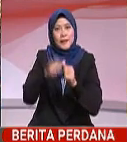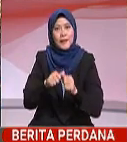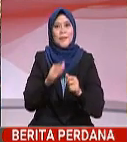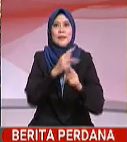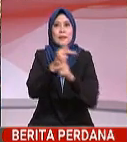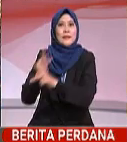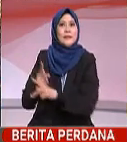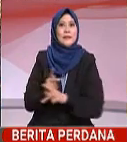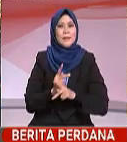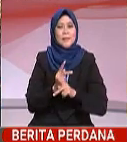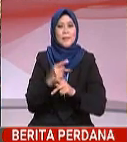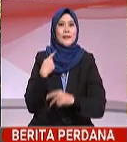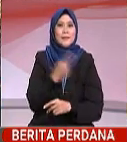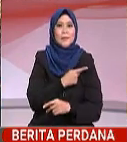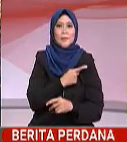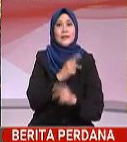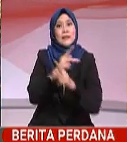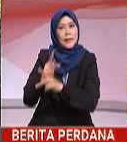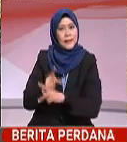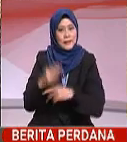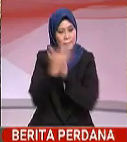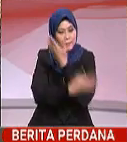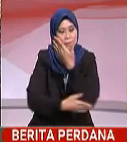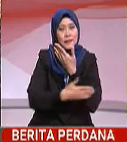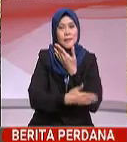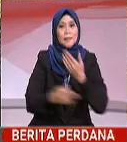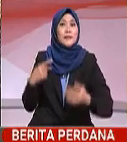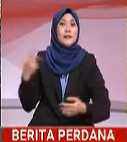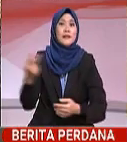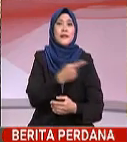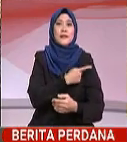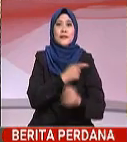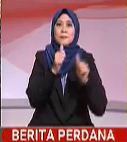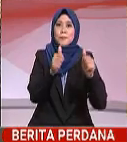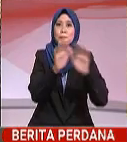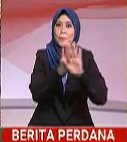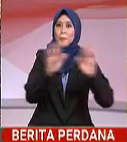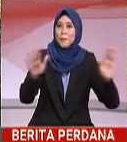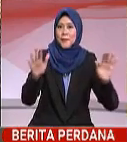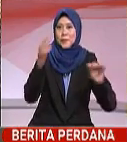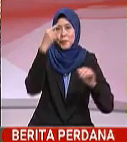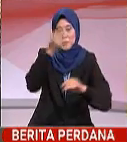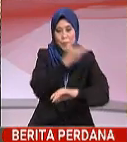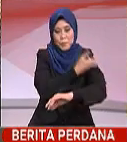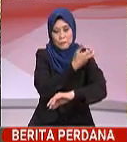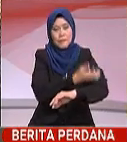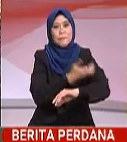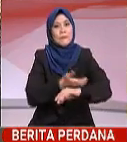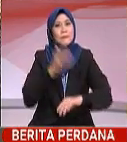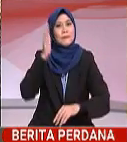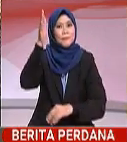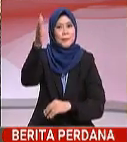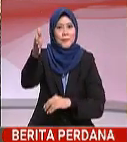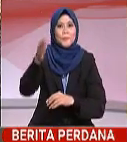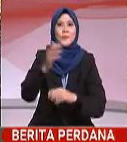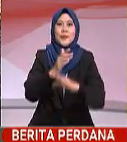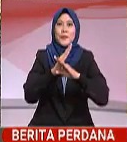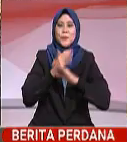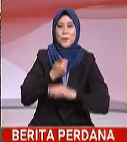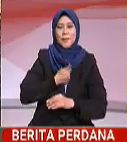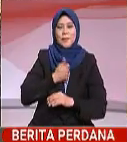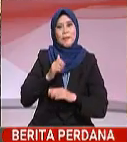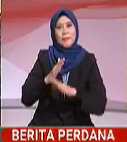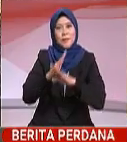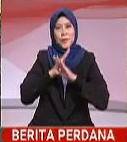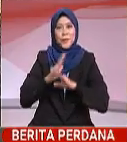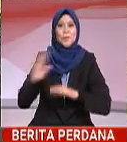kita. Kita jaga negara kita. Kita adalah barisan harapan bagi generasi yang akan datang. Lindung diri,